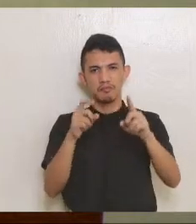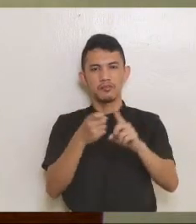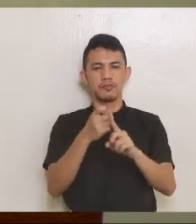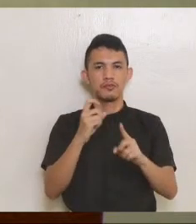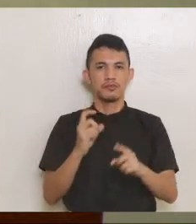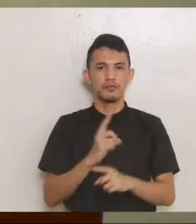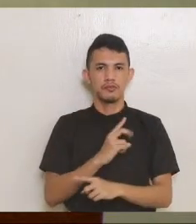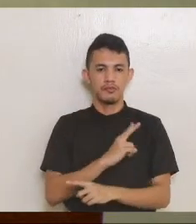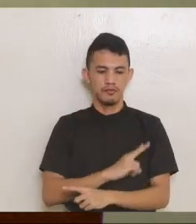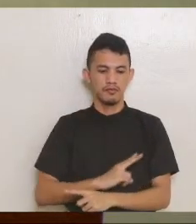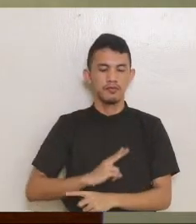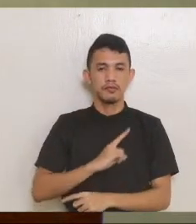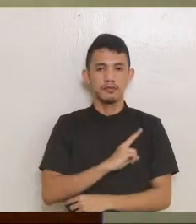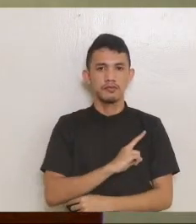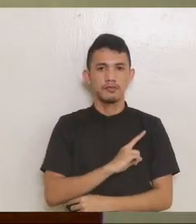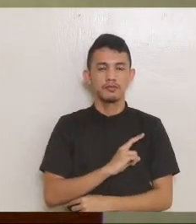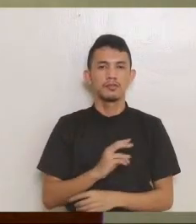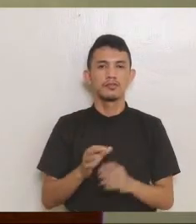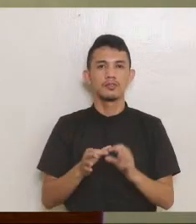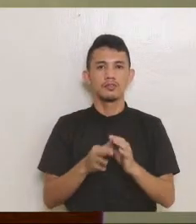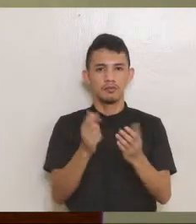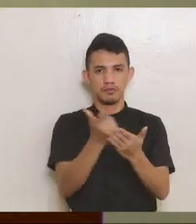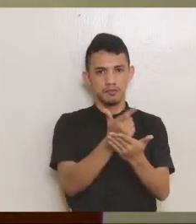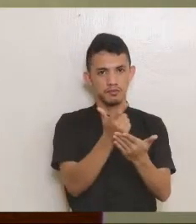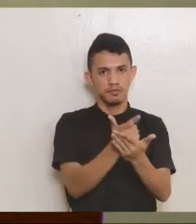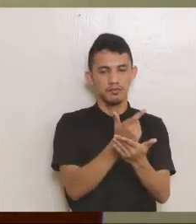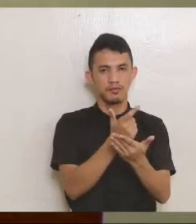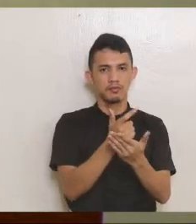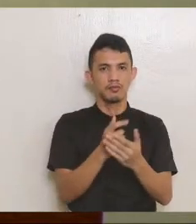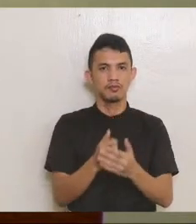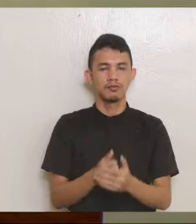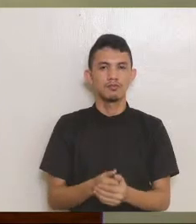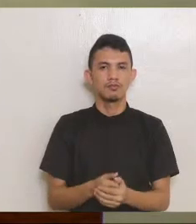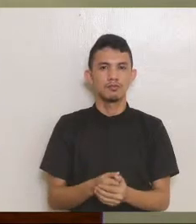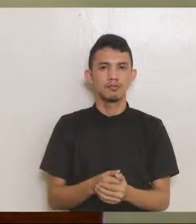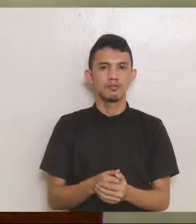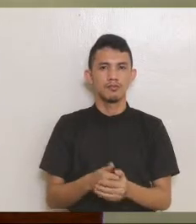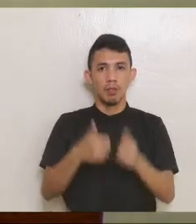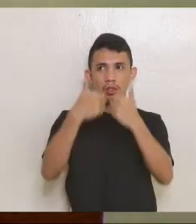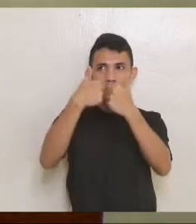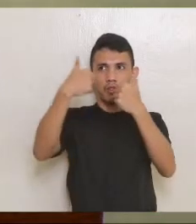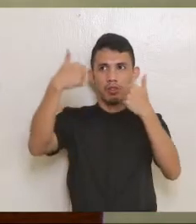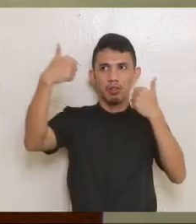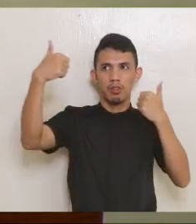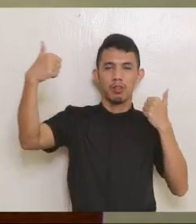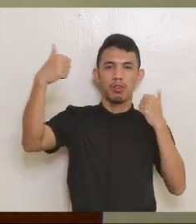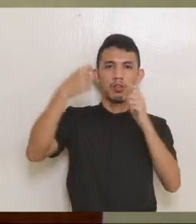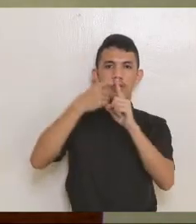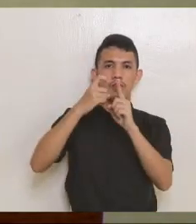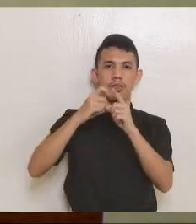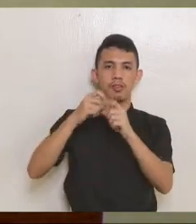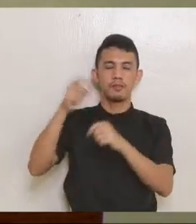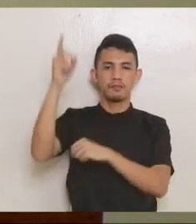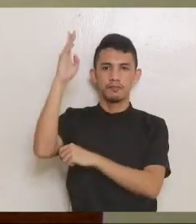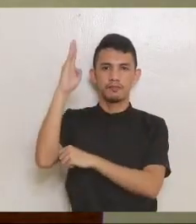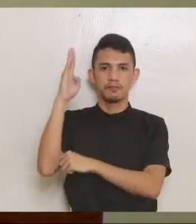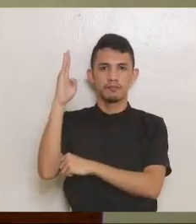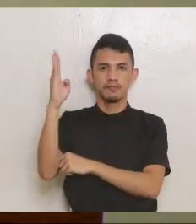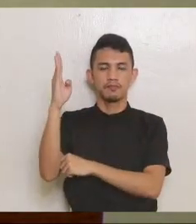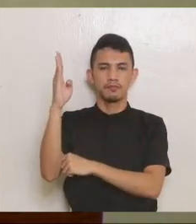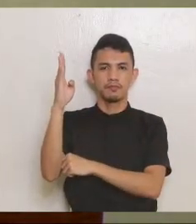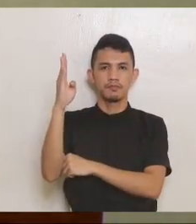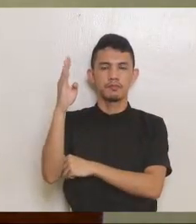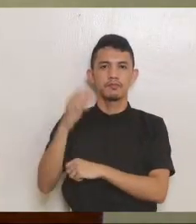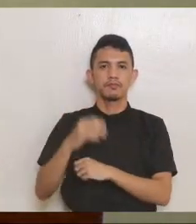even to the point of pushing God away from their lives. Mga igsuon, nining Domingo